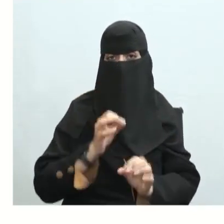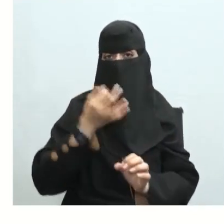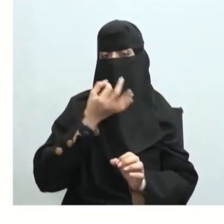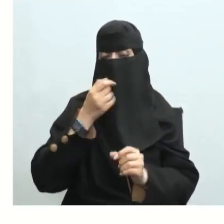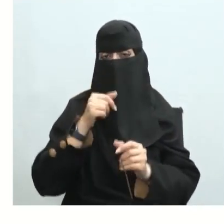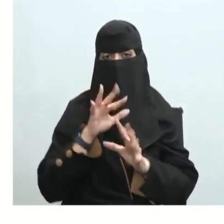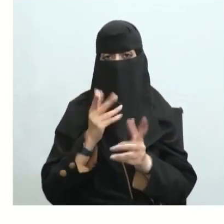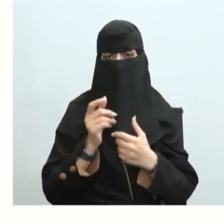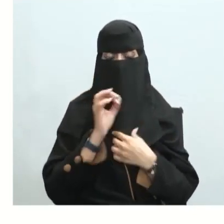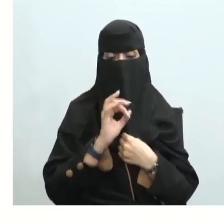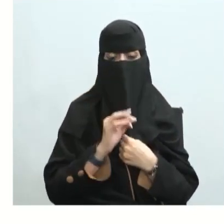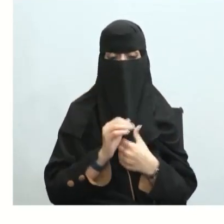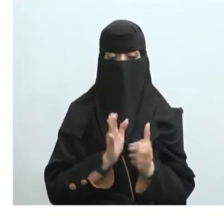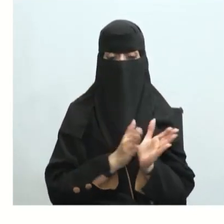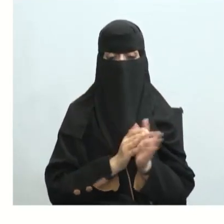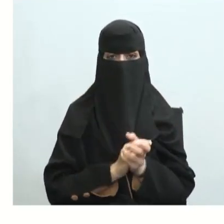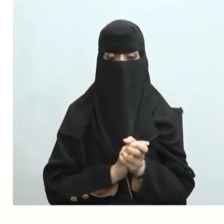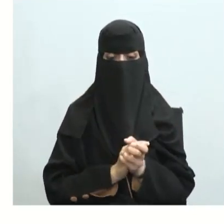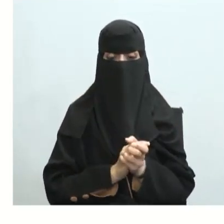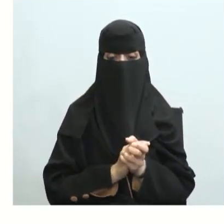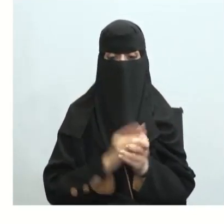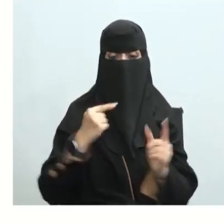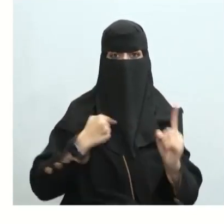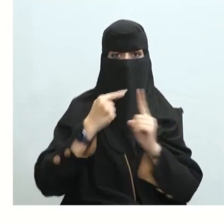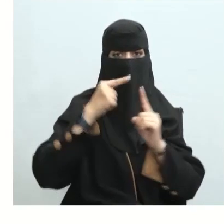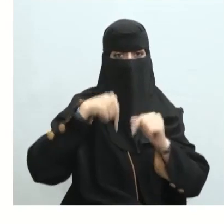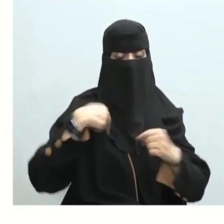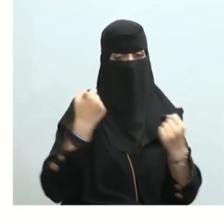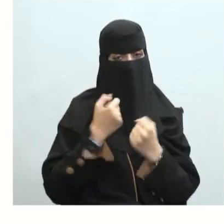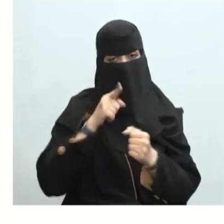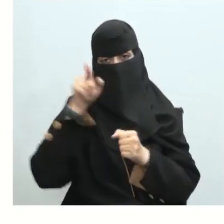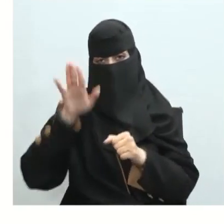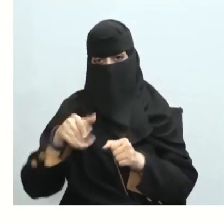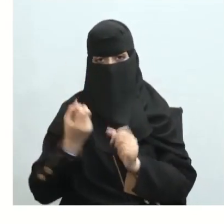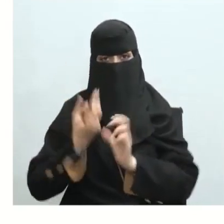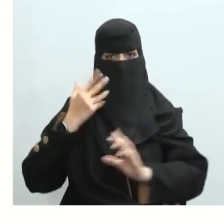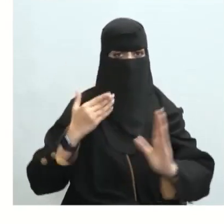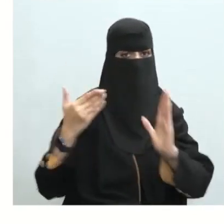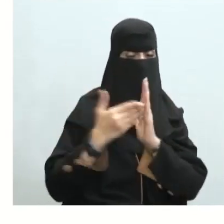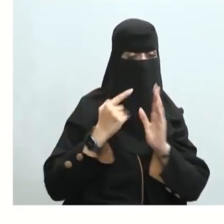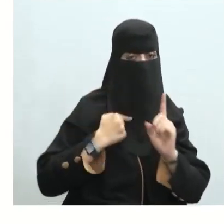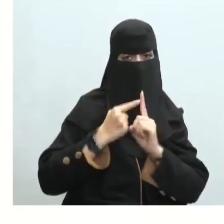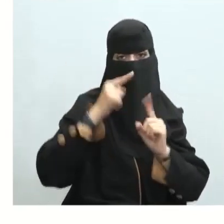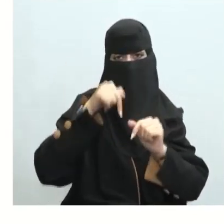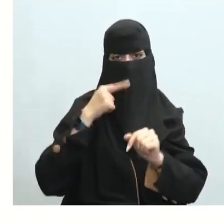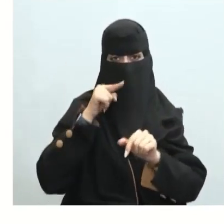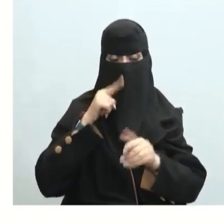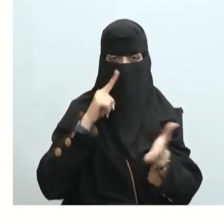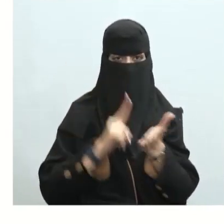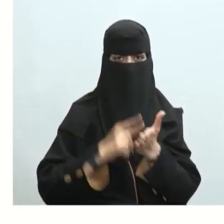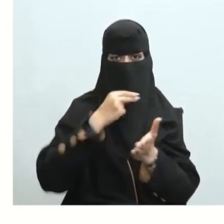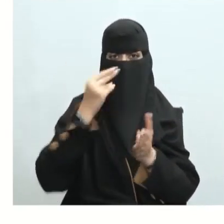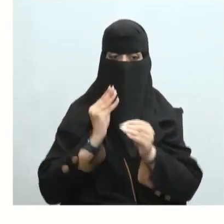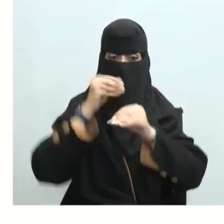الكتابه الوظيفيه اهداف التدريبيه لهذه الوحده يتوقع منك في نهايه هذه الوحده ان توظف فنون